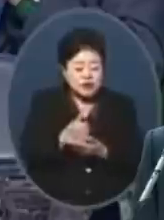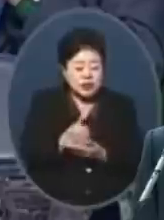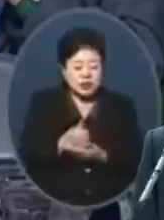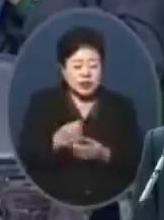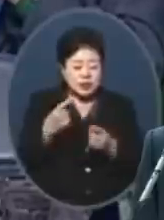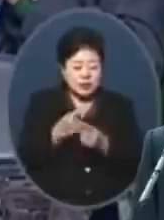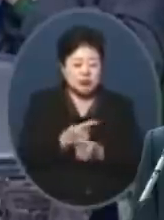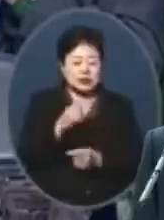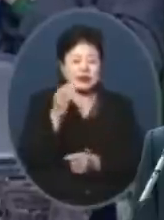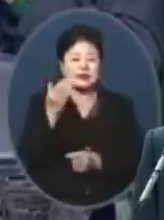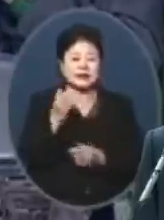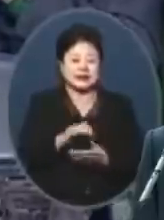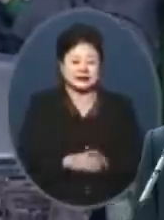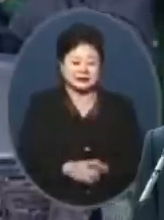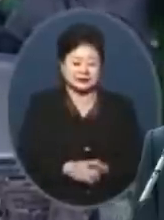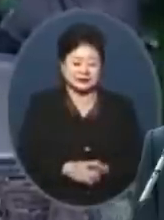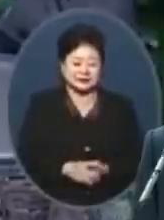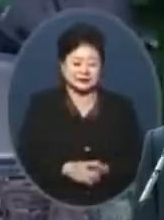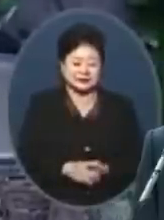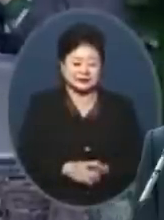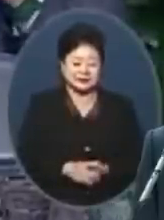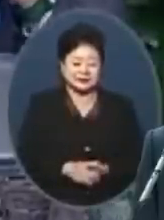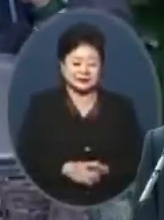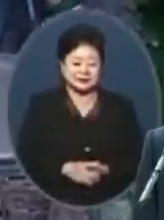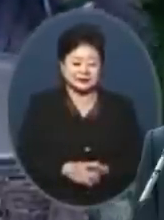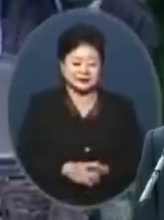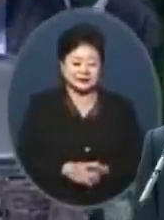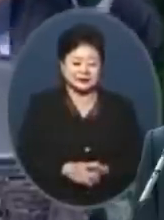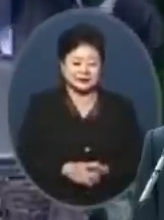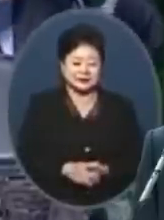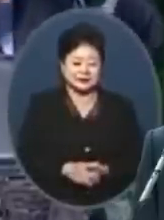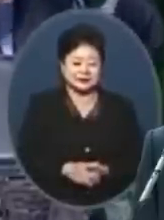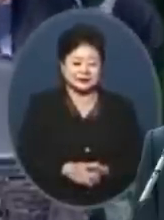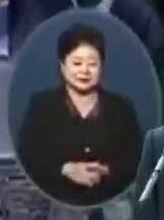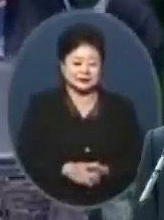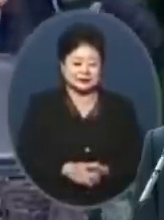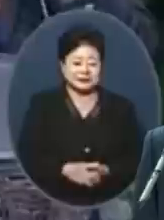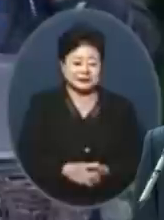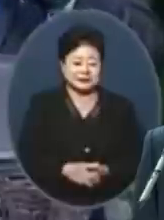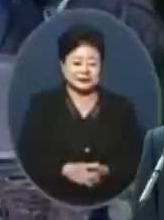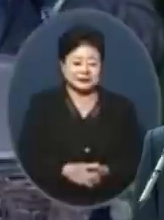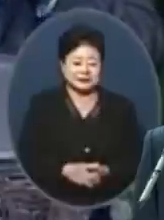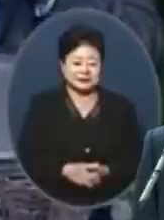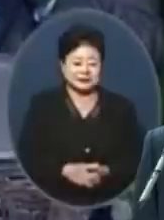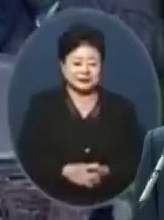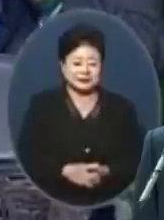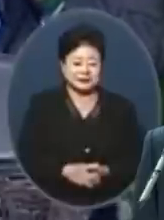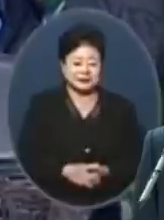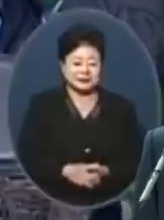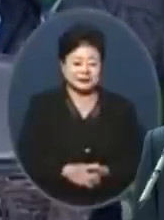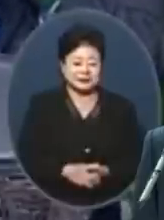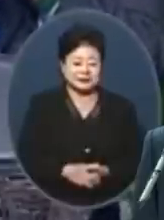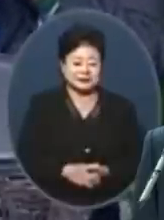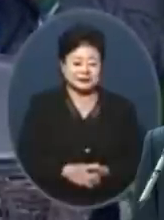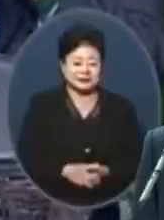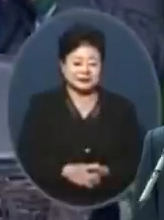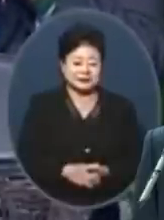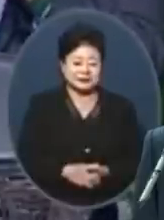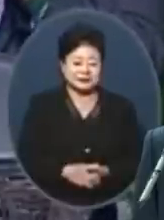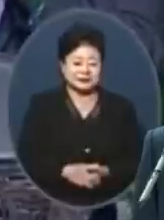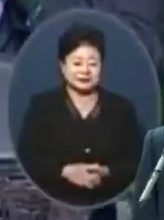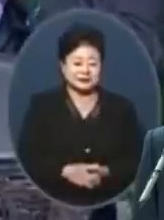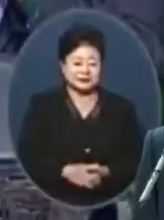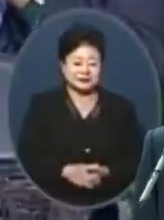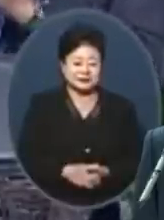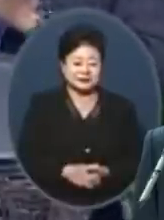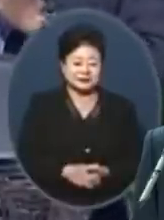달라지고 생활이 달라지고 많은 것입니다. So when a dream enters into that person's heart, then they will be changed and something good